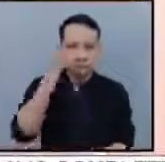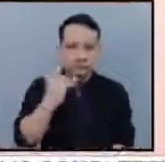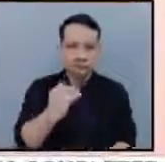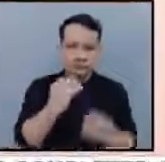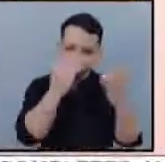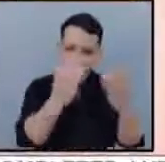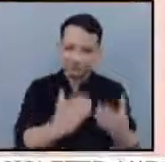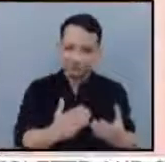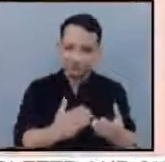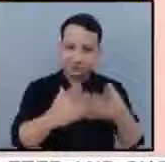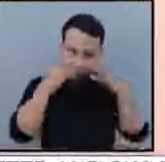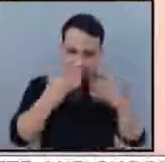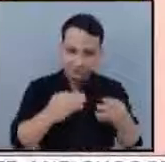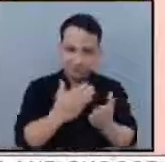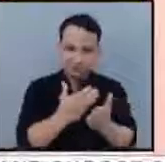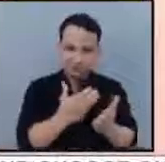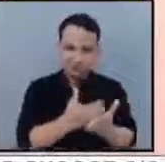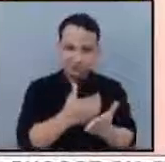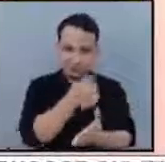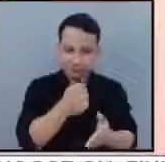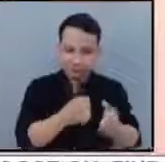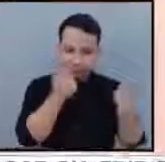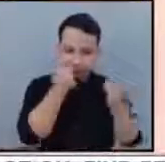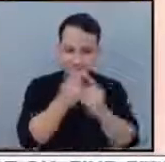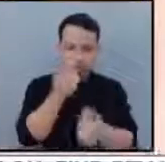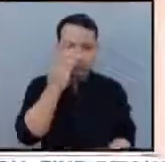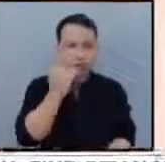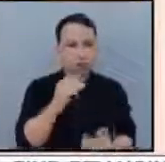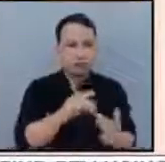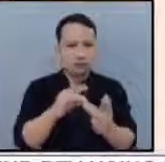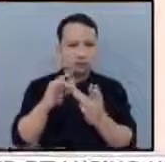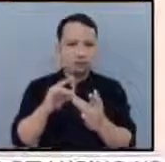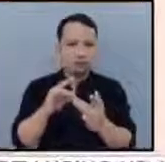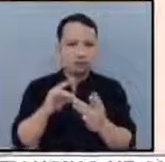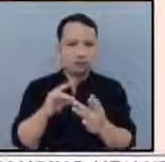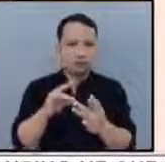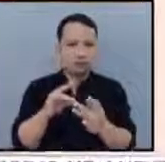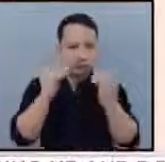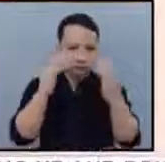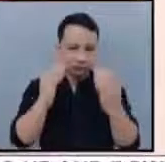bilang profesyon? And what is special about being a teacher?